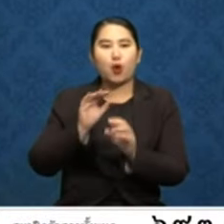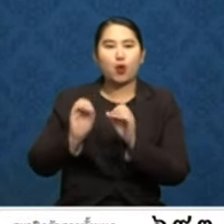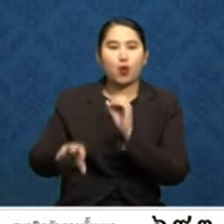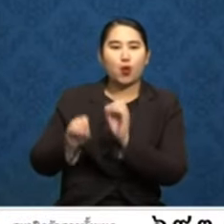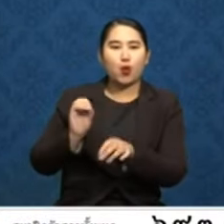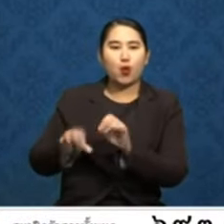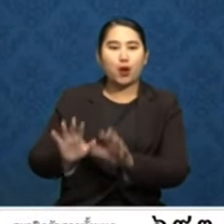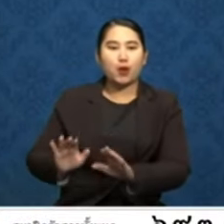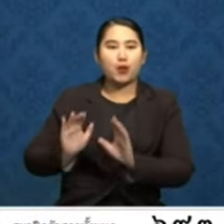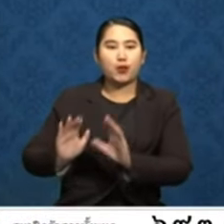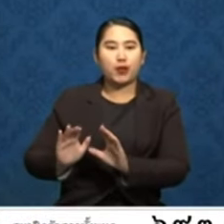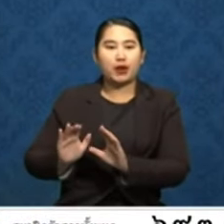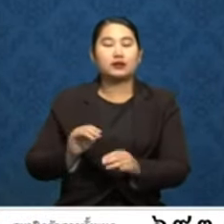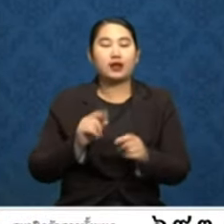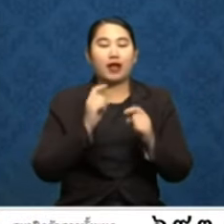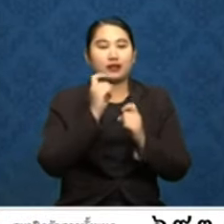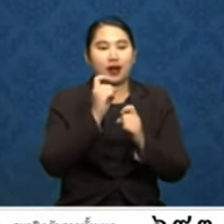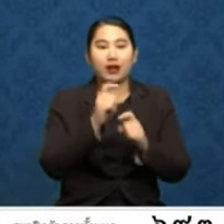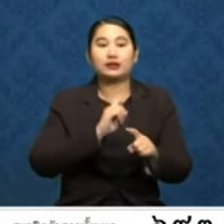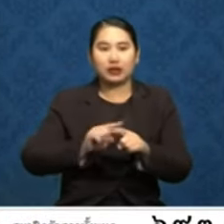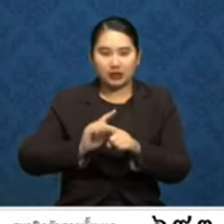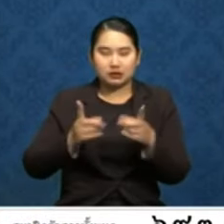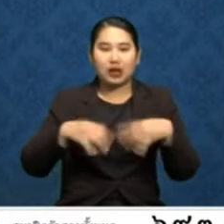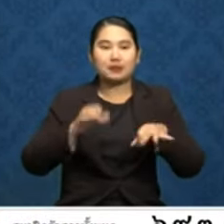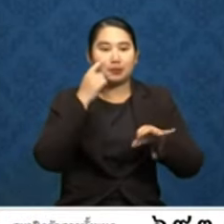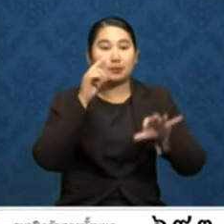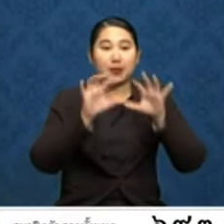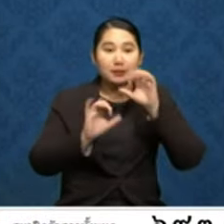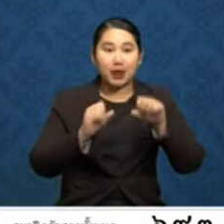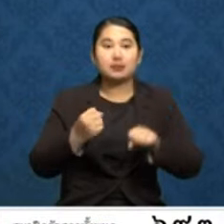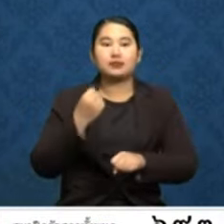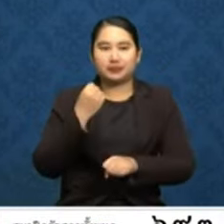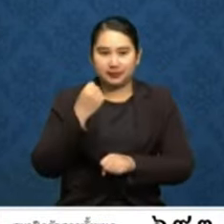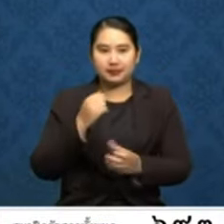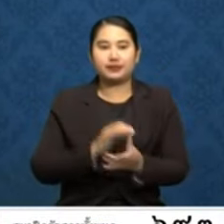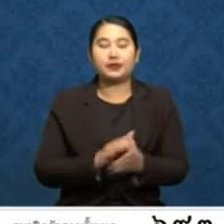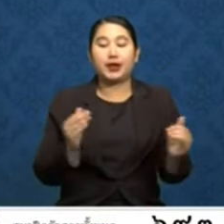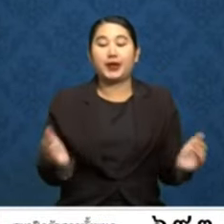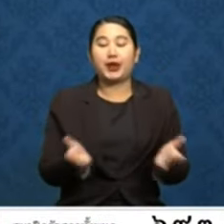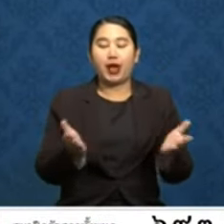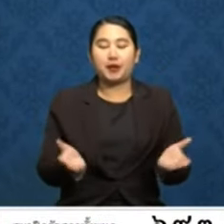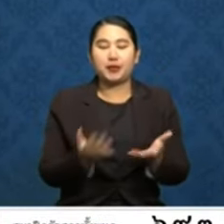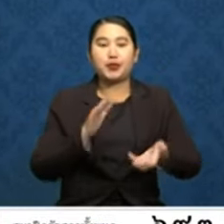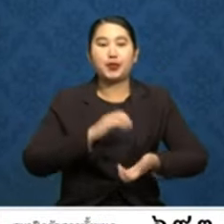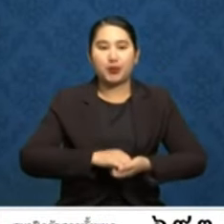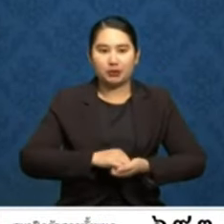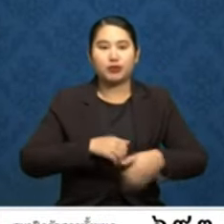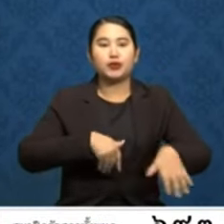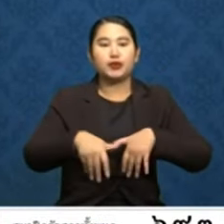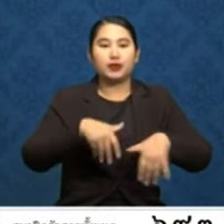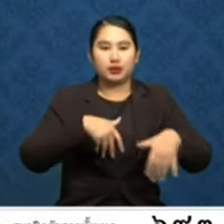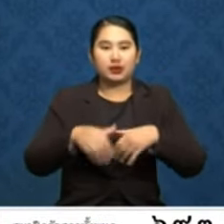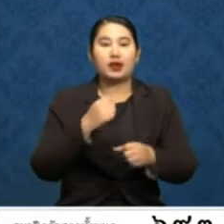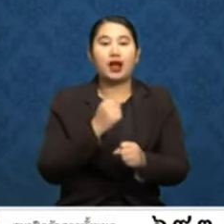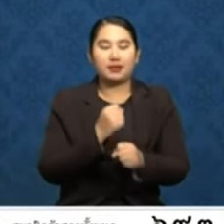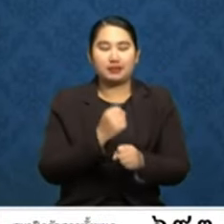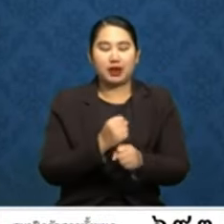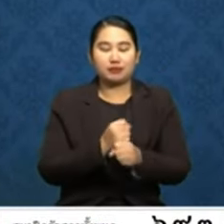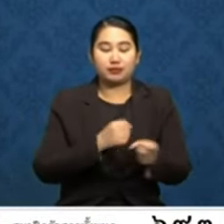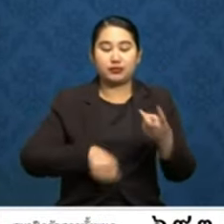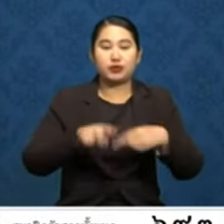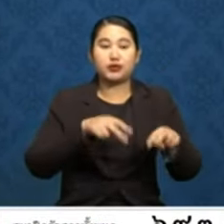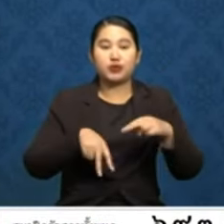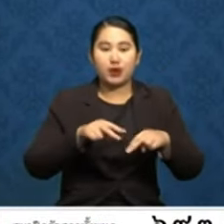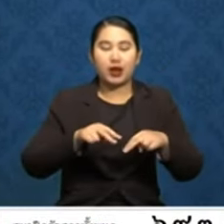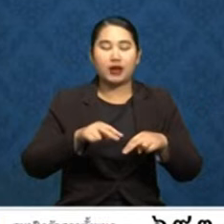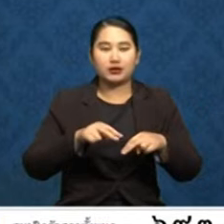เสียอันตรายด้วยความเข้มงวดและสนับสนุนการมีส่วนร่วมของชุมชนในการอนุรักษ์